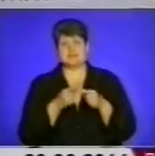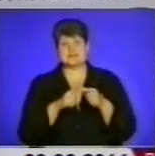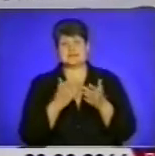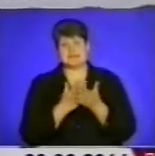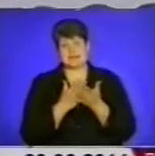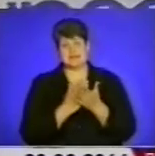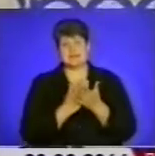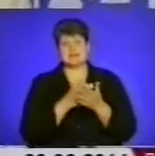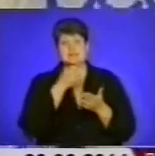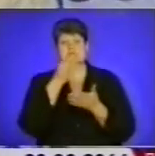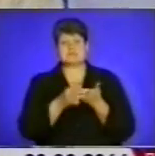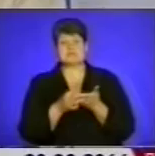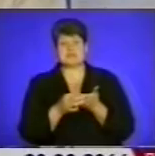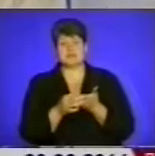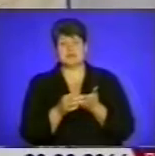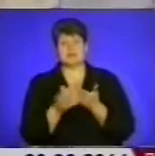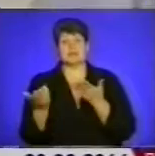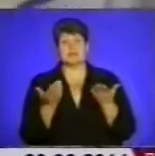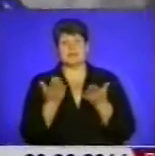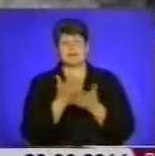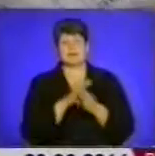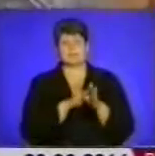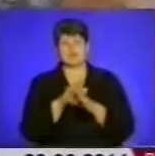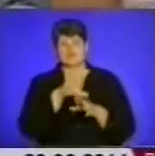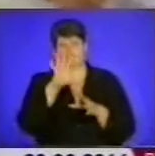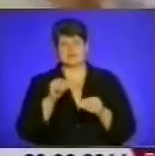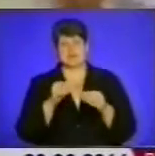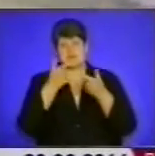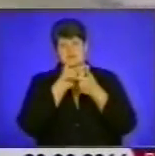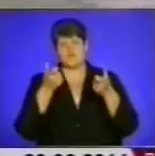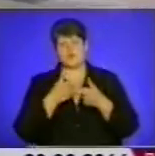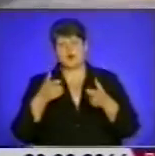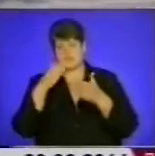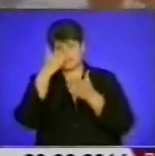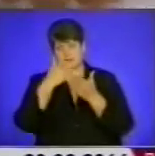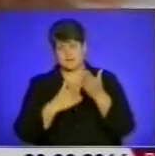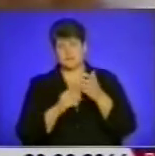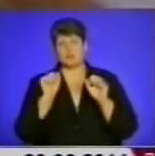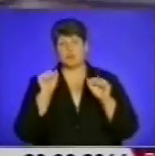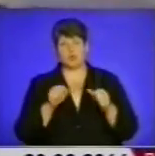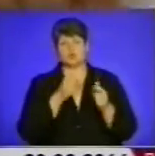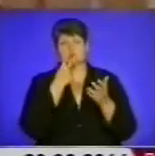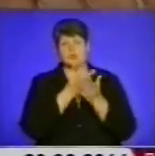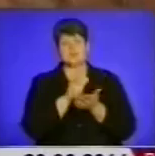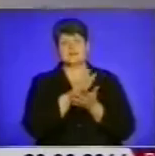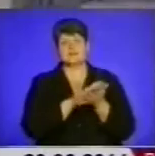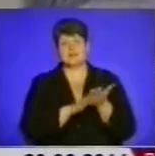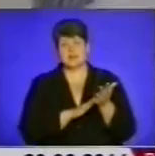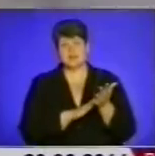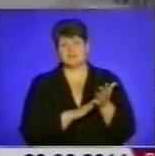типу звіти, де повністю вся інформація. Тут можна побачити заяву кожного, яку писали.